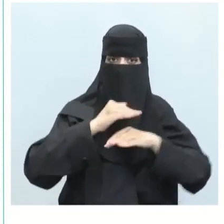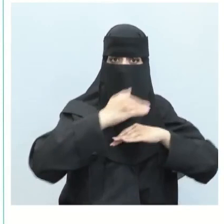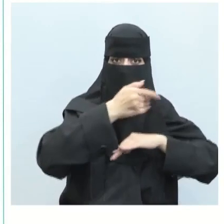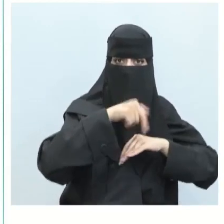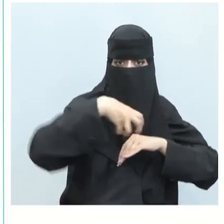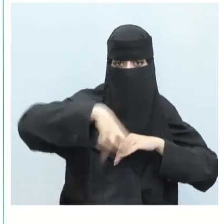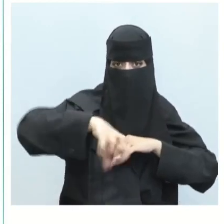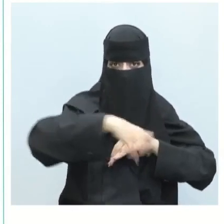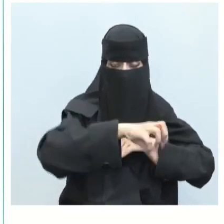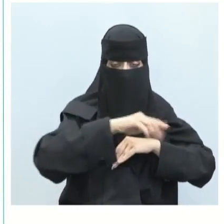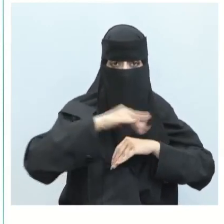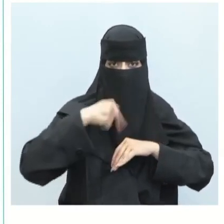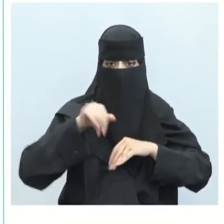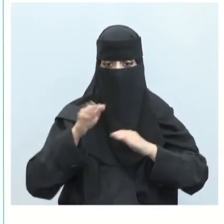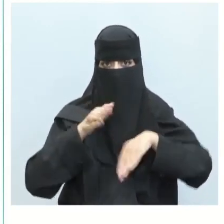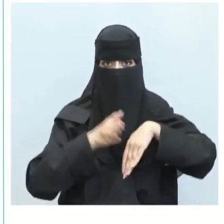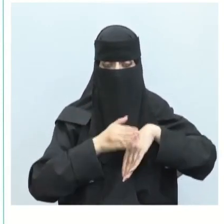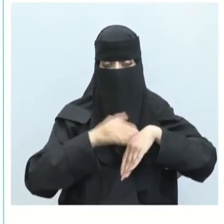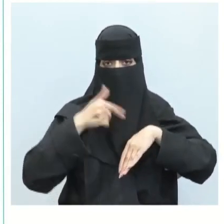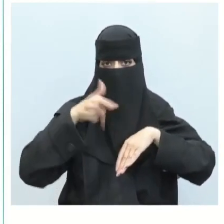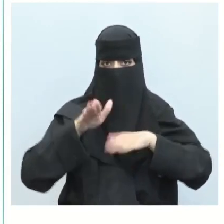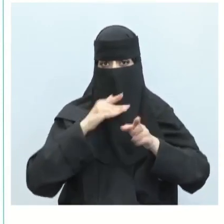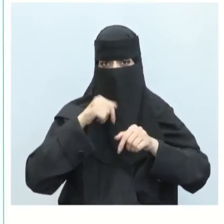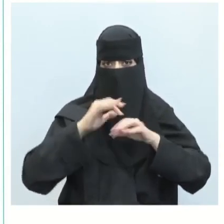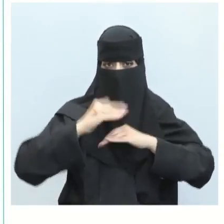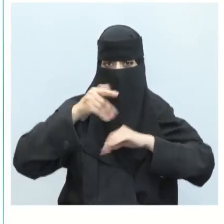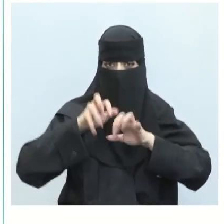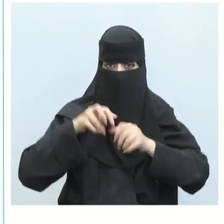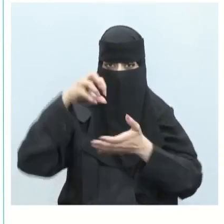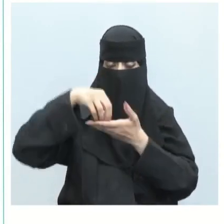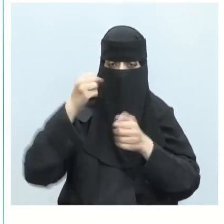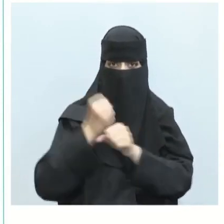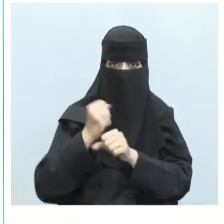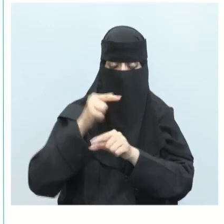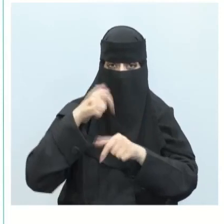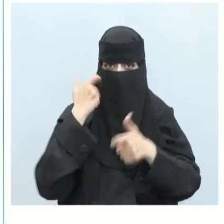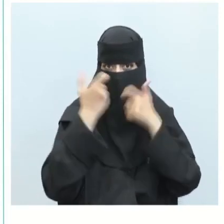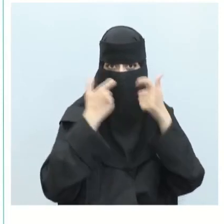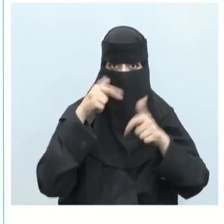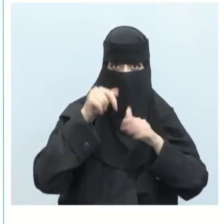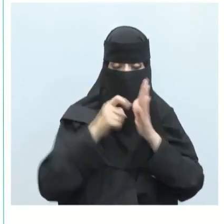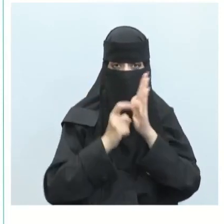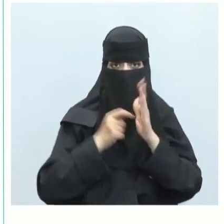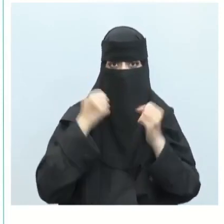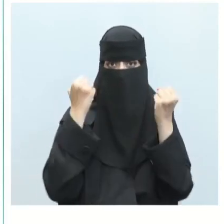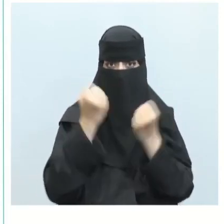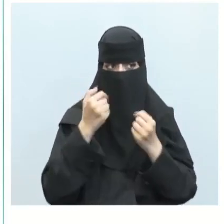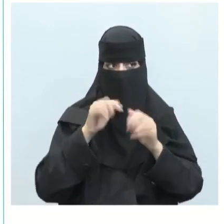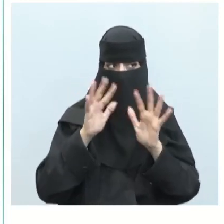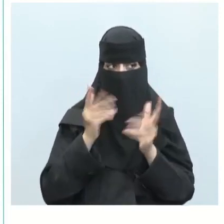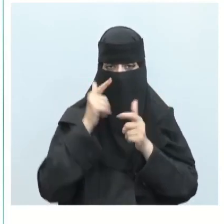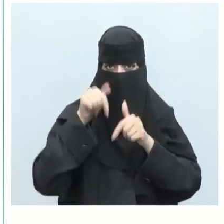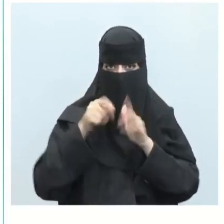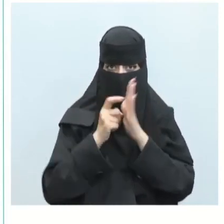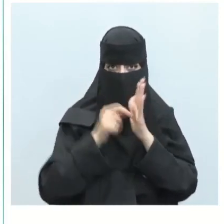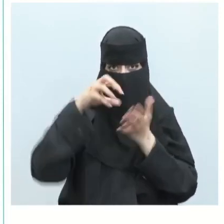مستقله مثل خوادم الخوادم او حاسبات محطه العمل يراقب هذا النظام النشاط اي نشاط